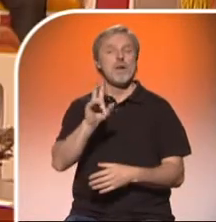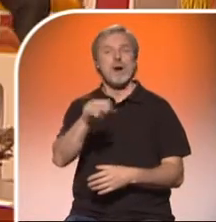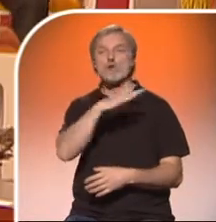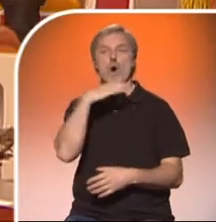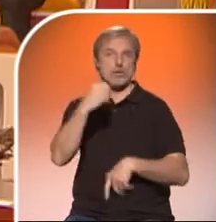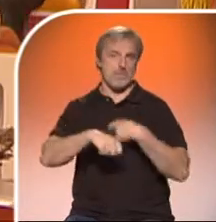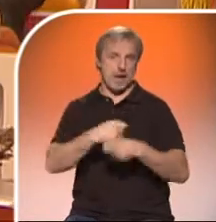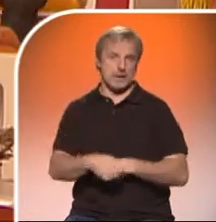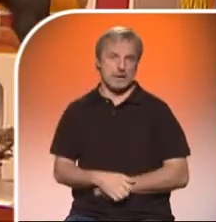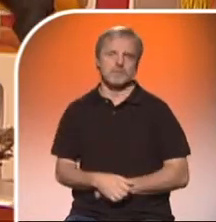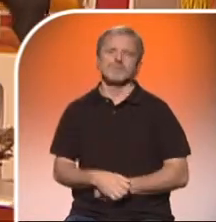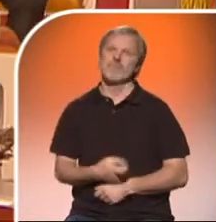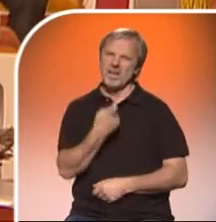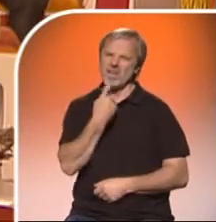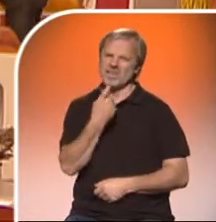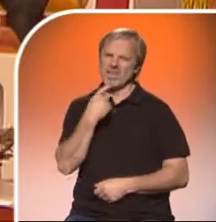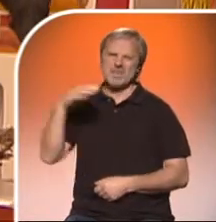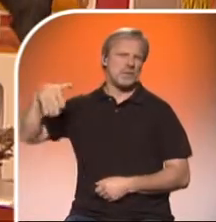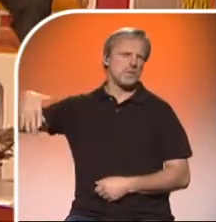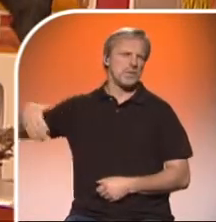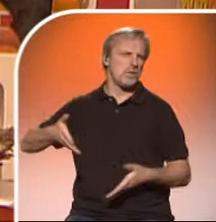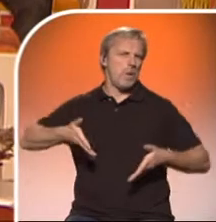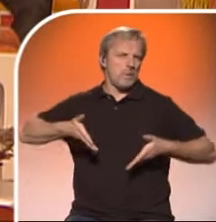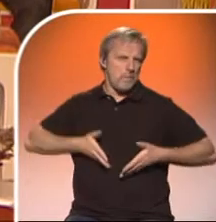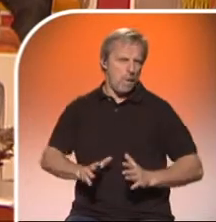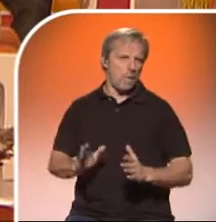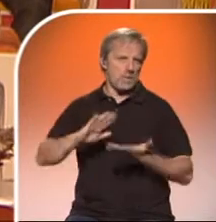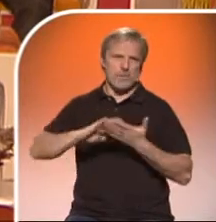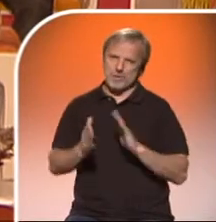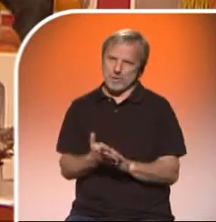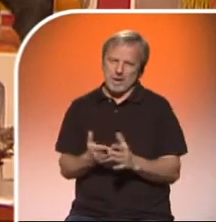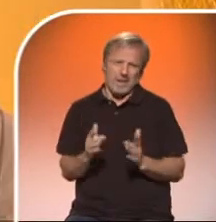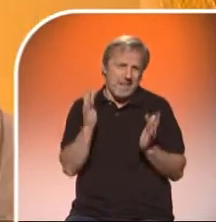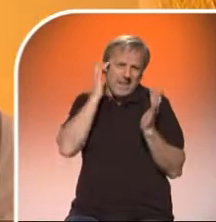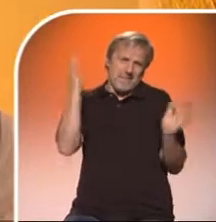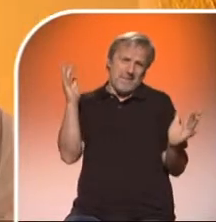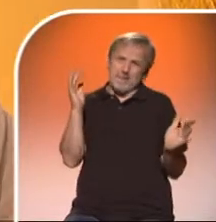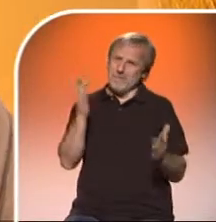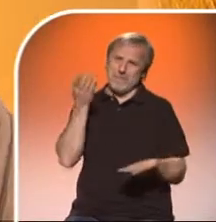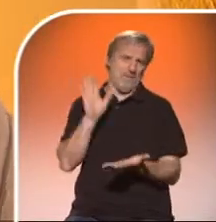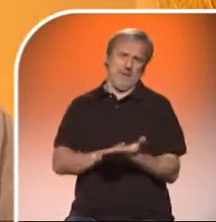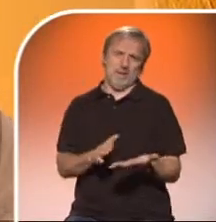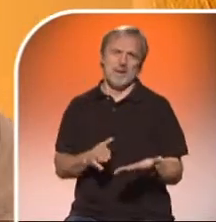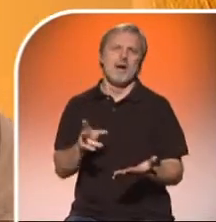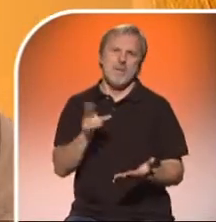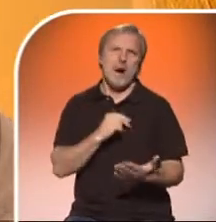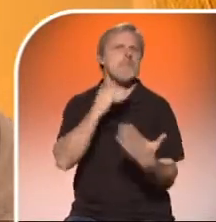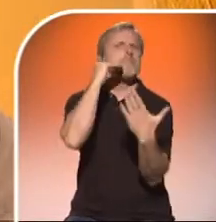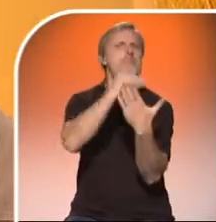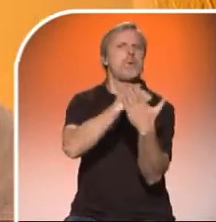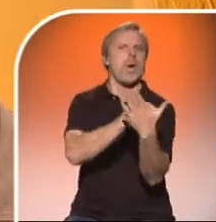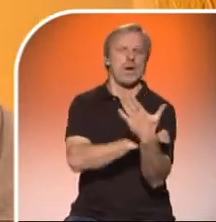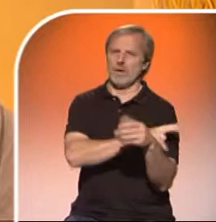já bych rád, samozřejmě, ale to je věc, která se nedá prostě naplánovat, že jo, na den. Máme rozplánované věci,